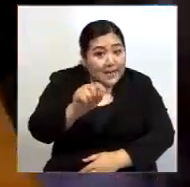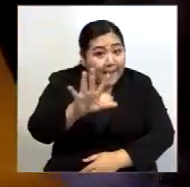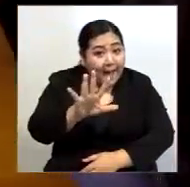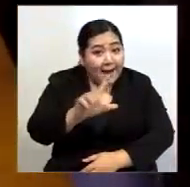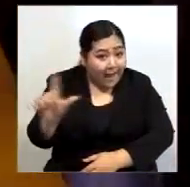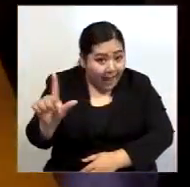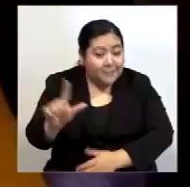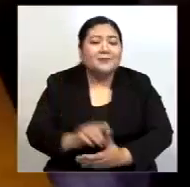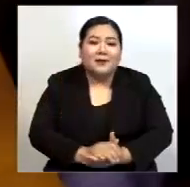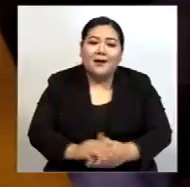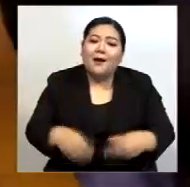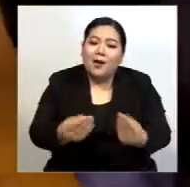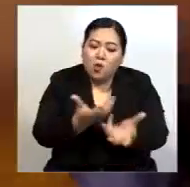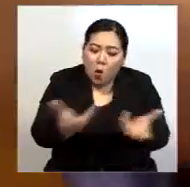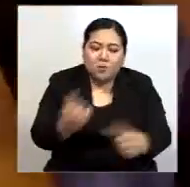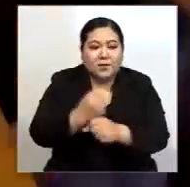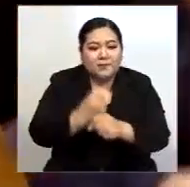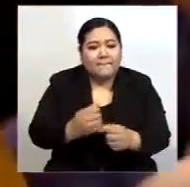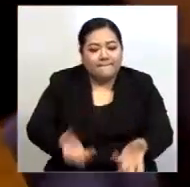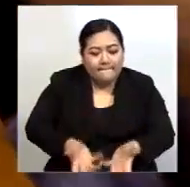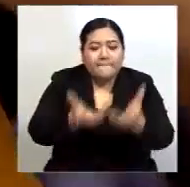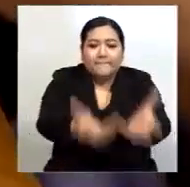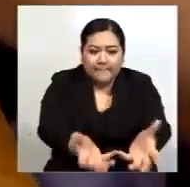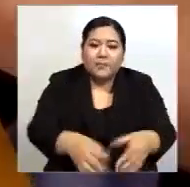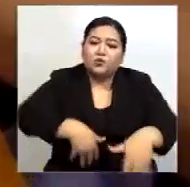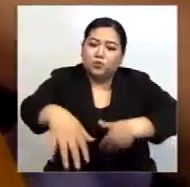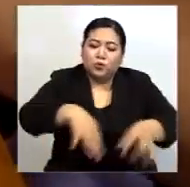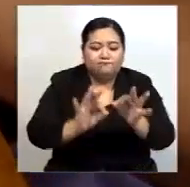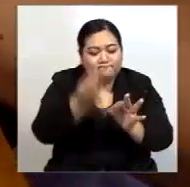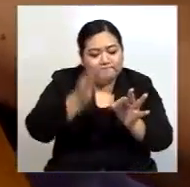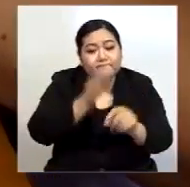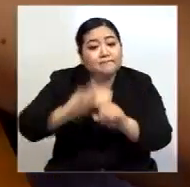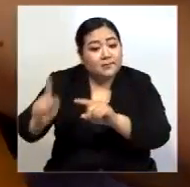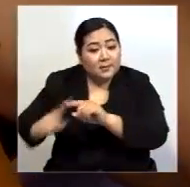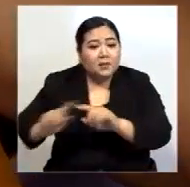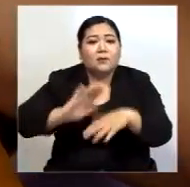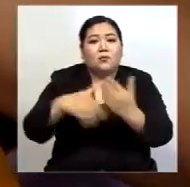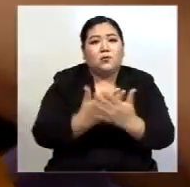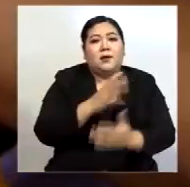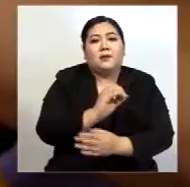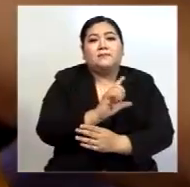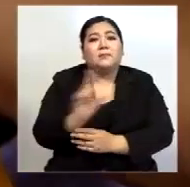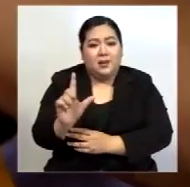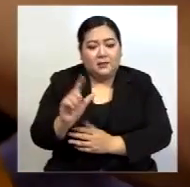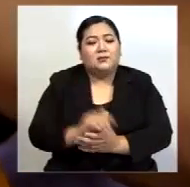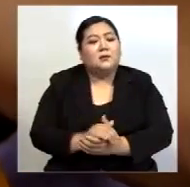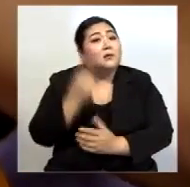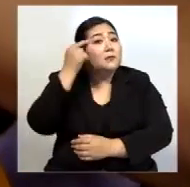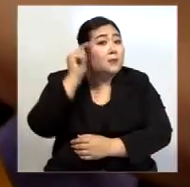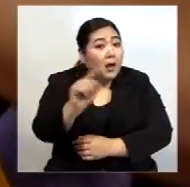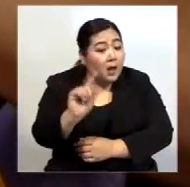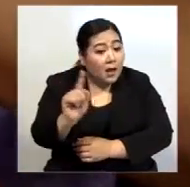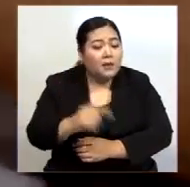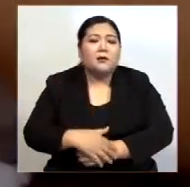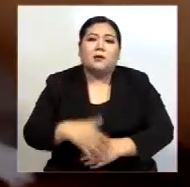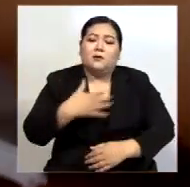ให้กับท้องถิ่นเป็นค่าวัสดุในการจัดทำหน้ากากอนามัยให้แก่ประชาชนทั่วประเทศจำนวน50ล้านชิ้นโดยเน้นย้ำเรื่องของมาต